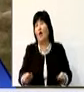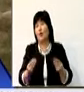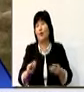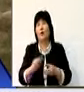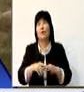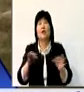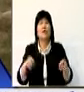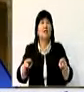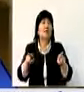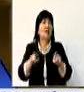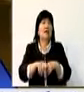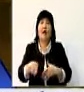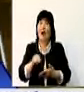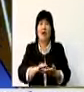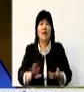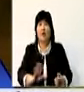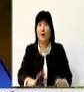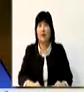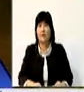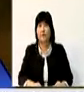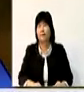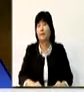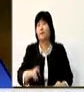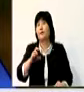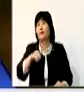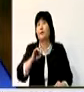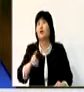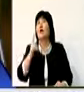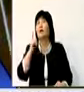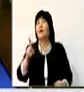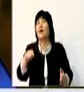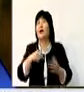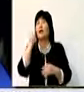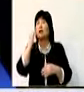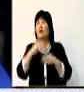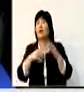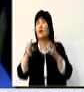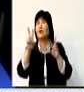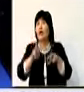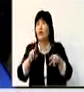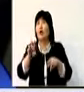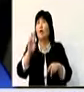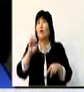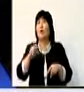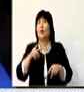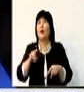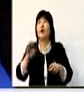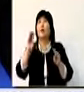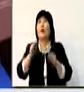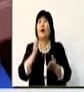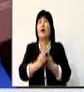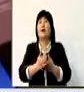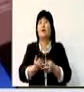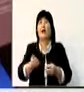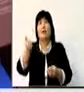еш жерде қайталанбайды. Петр бірдің тұсында қаланың ескі құрылыстары зерттеліп, Бұлғар қабірлерінің басына ойылған